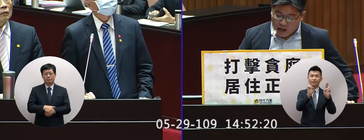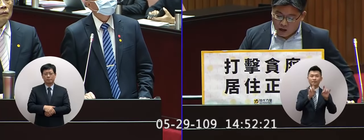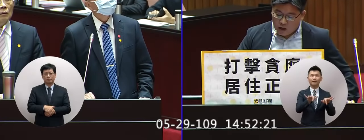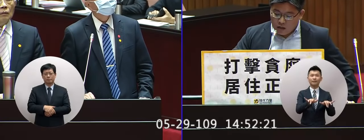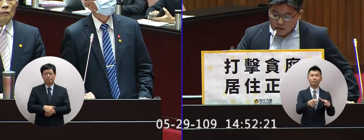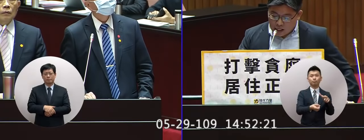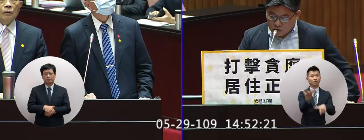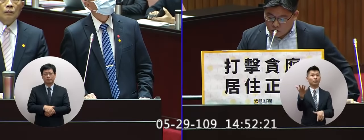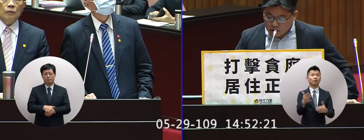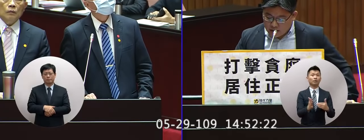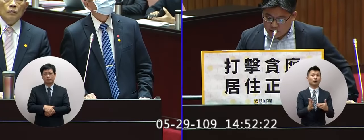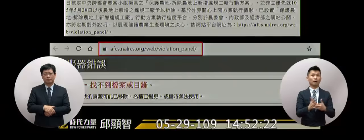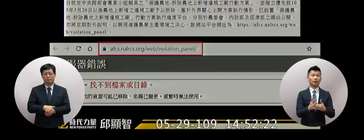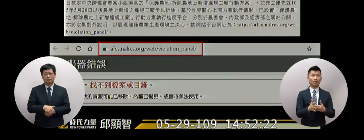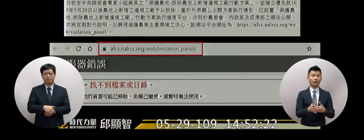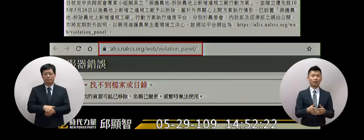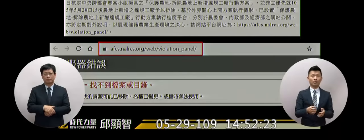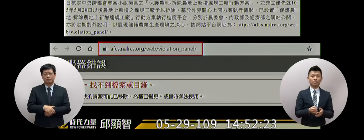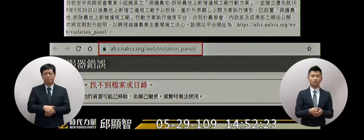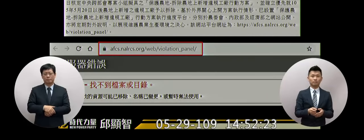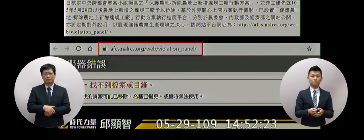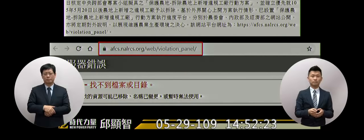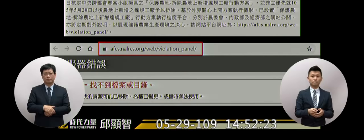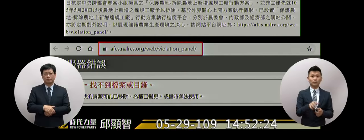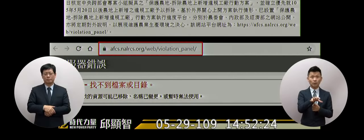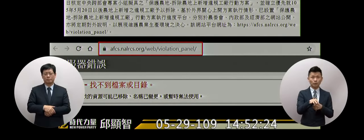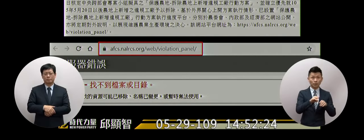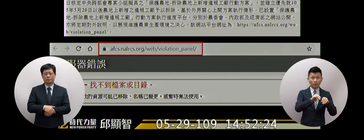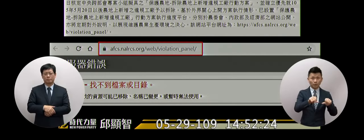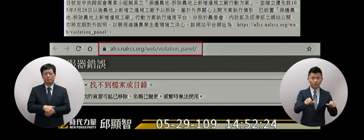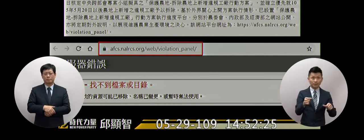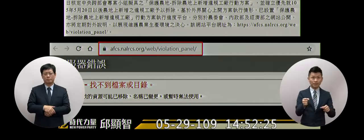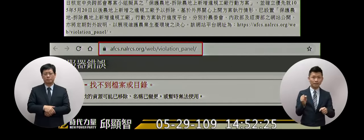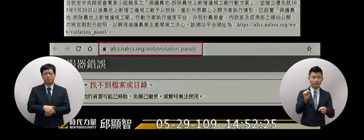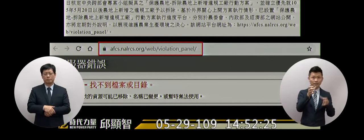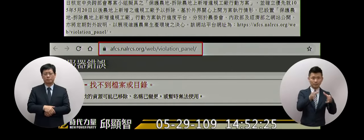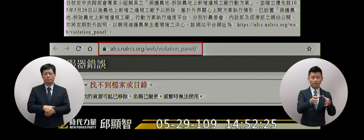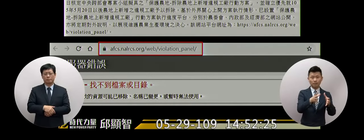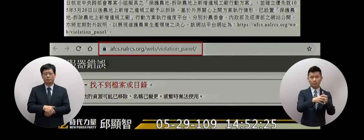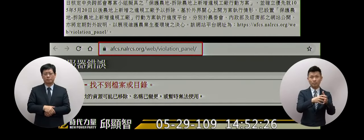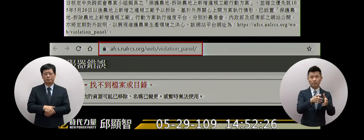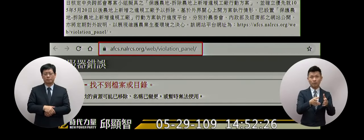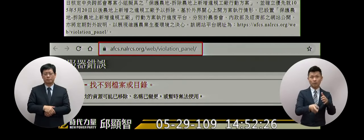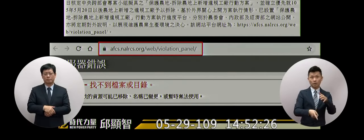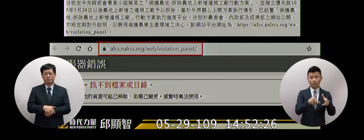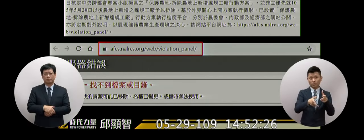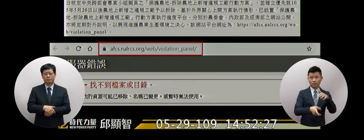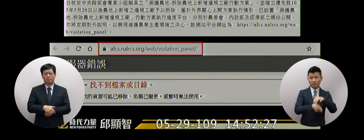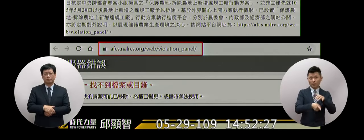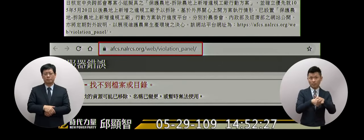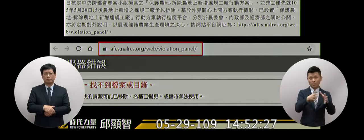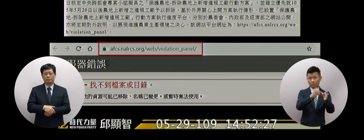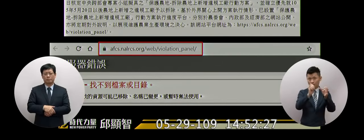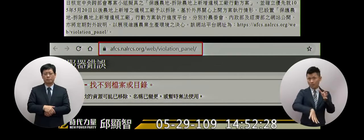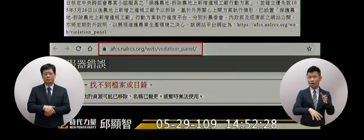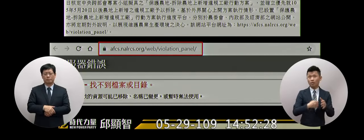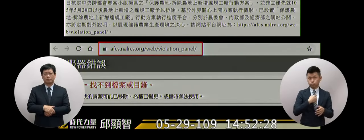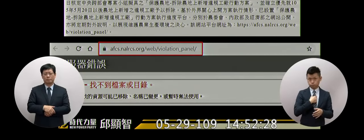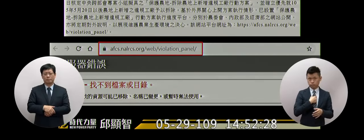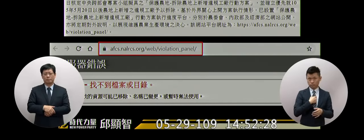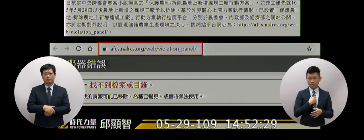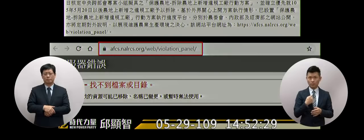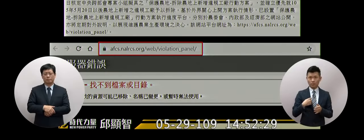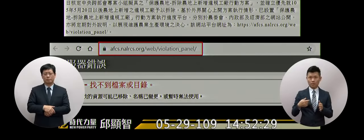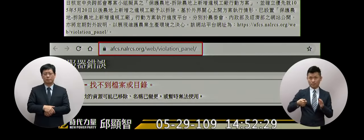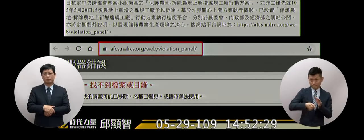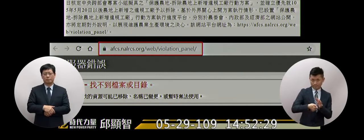公告嘛，吼，拆除农地新增违规工厂的行动平台，爱一个网址对吧？吼，就我即马，我拄只要去买近前，我阁